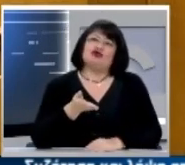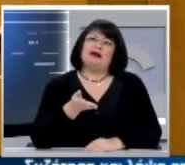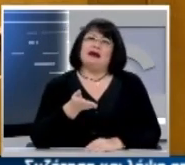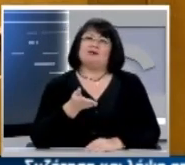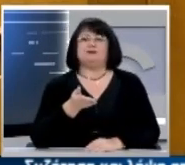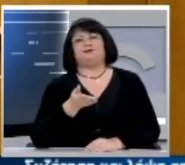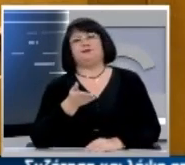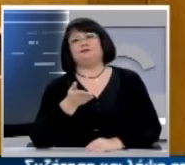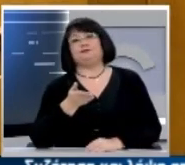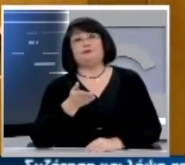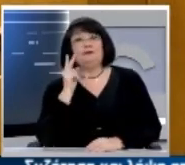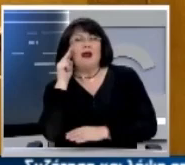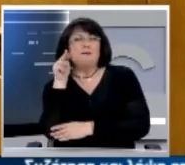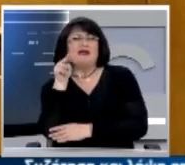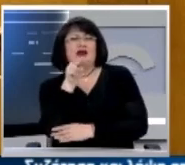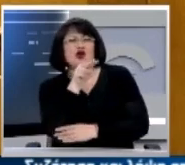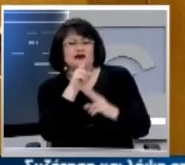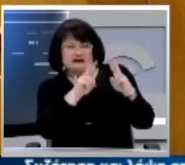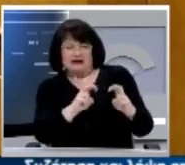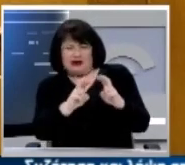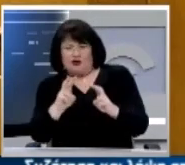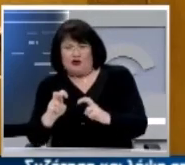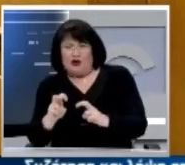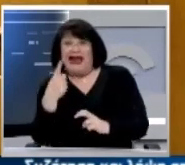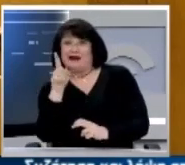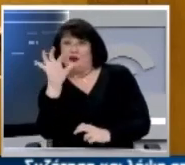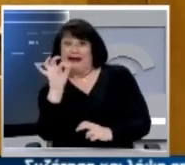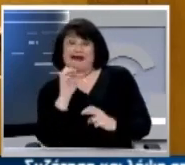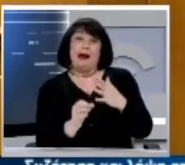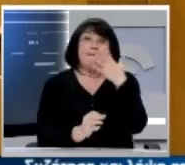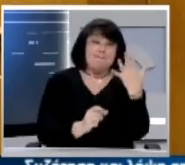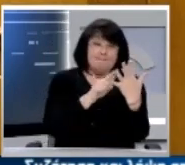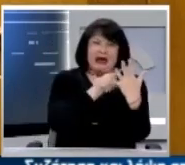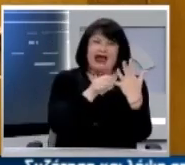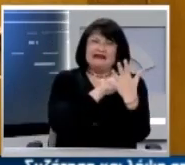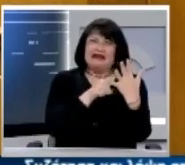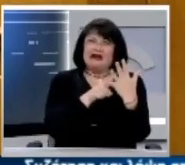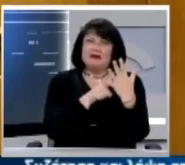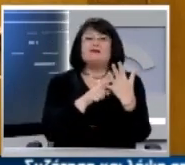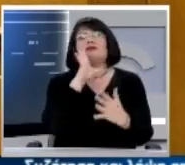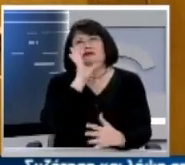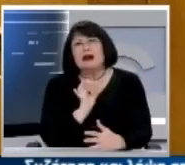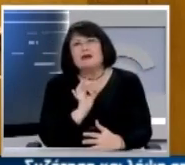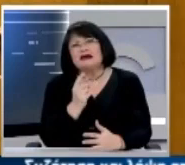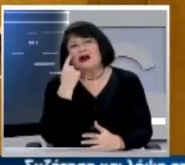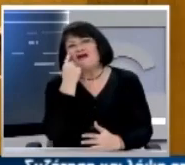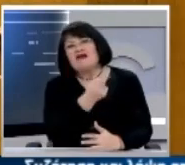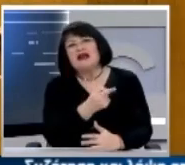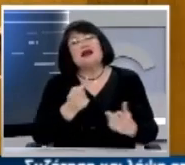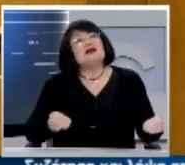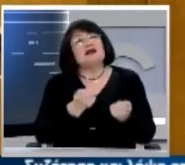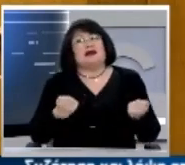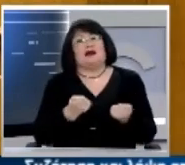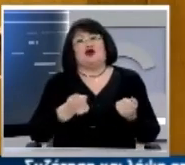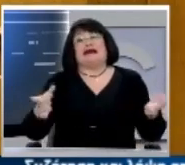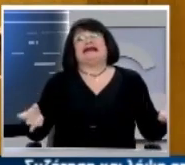σας πω κάτι για τις σκευωρίες. Μην το λέτε τόσο φωναχτά, κύριε Τσανακόπλε, διότι για σκευωρία έχει μιλήσει από τούτο